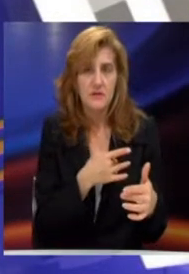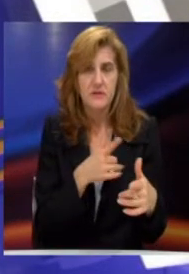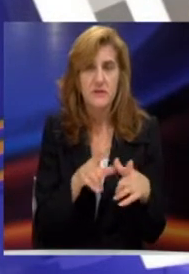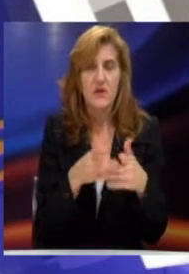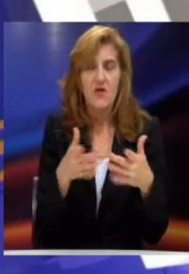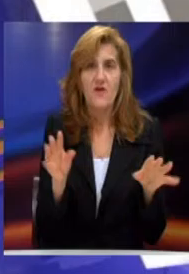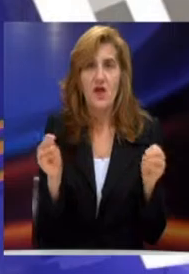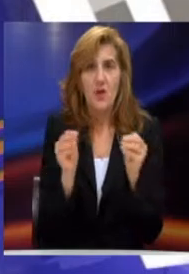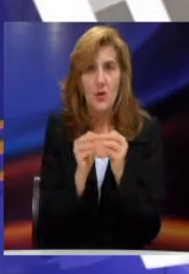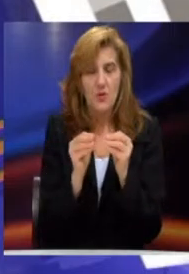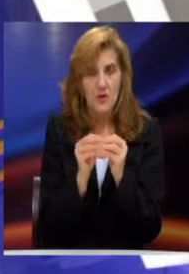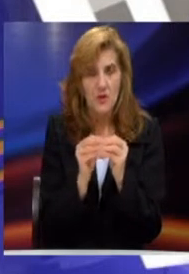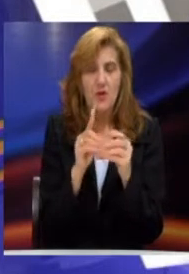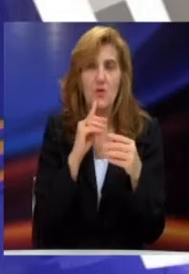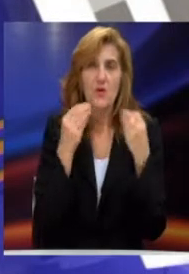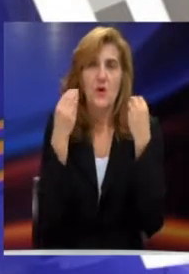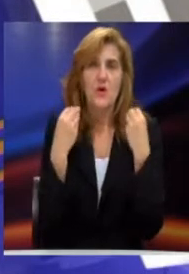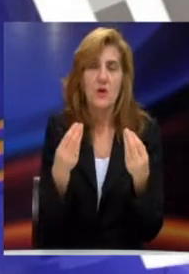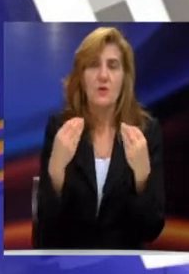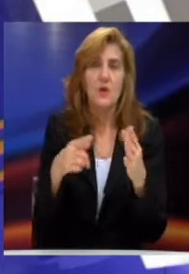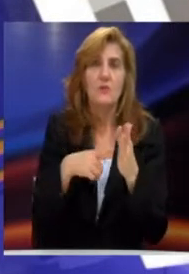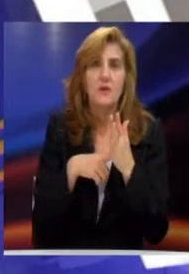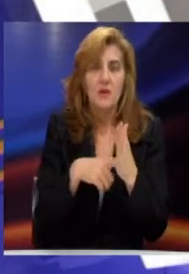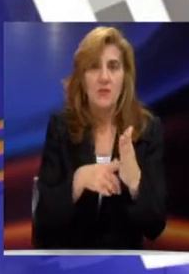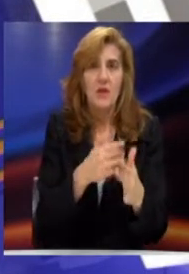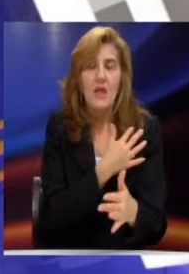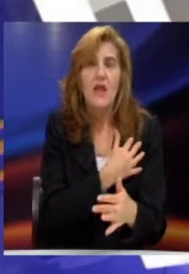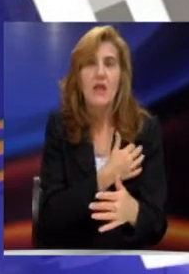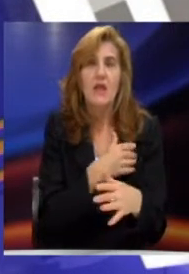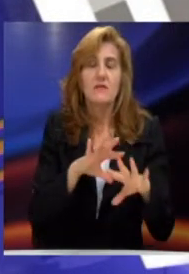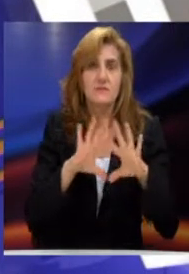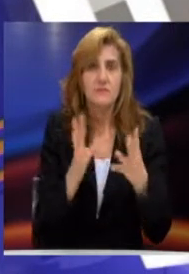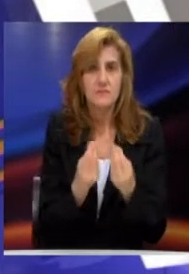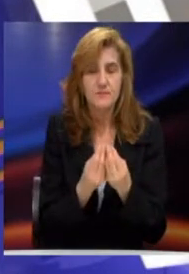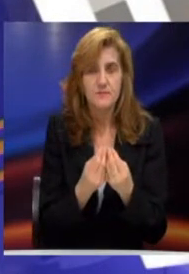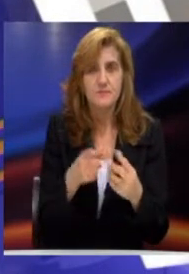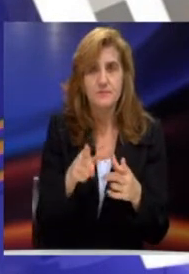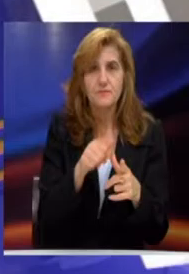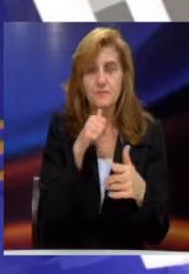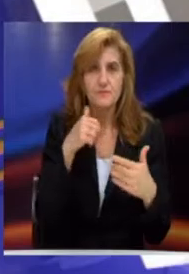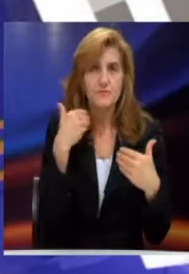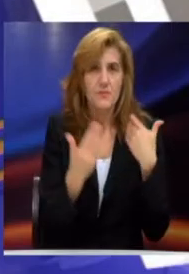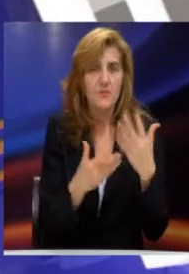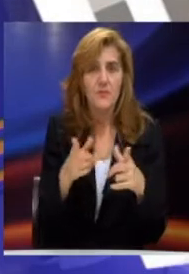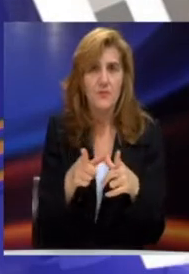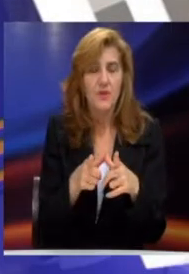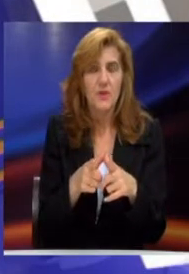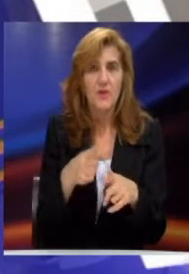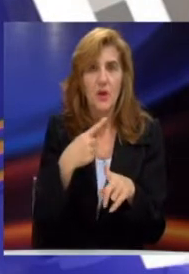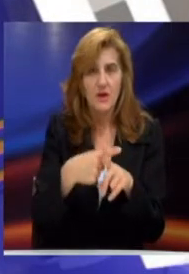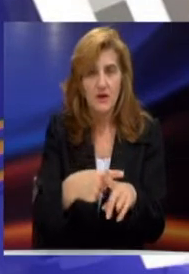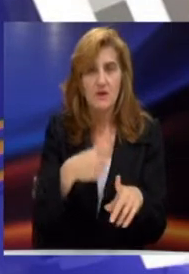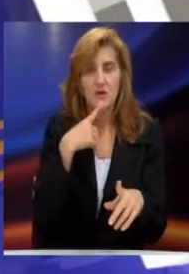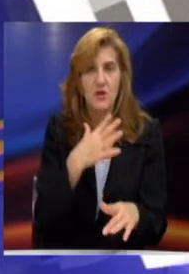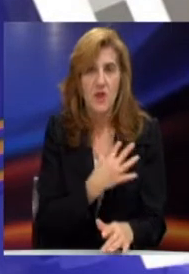oslikano uskršnje jaje koja šalje poruku dobrote i promoviše brend hrvatske naive. Pisanica je poklon Koprivničko-križevačke